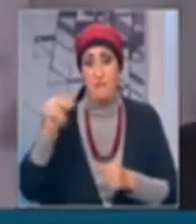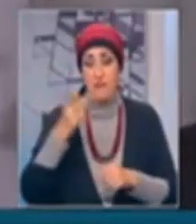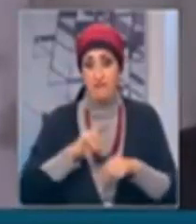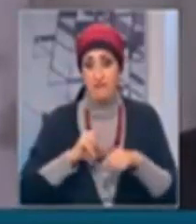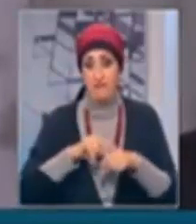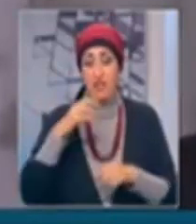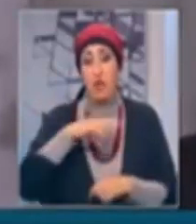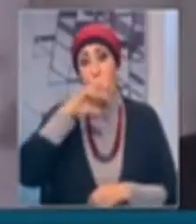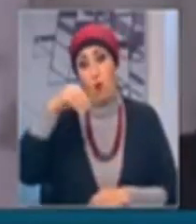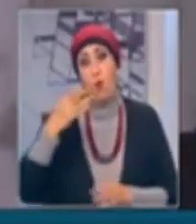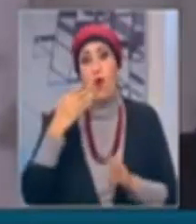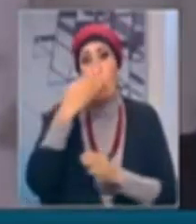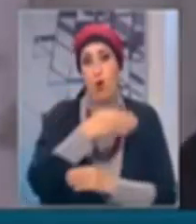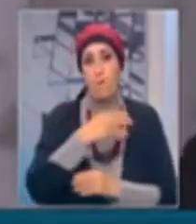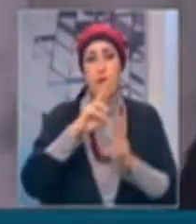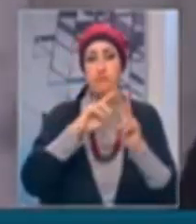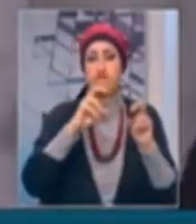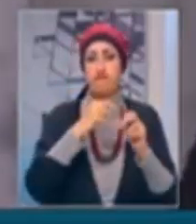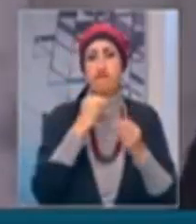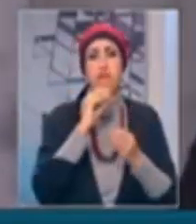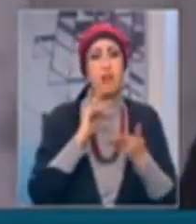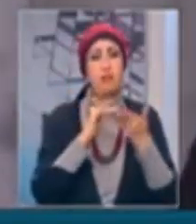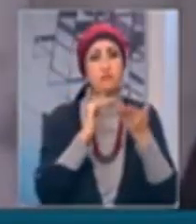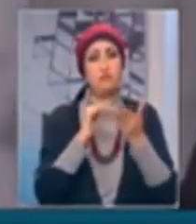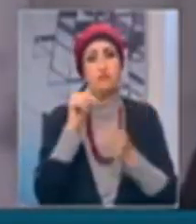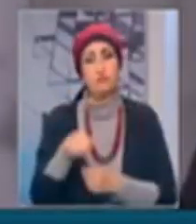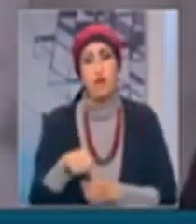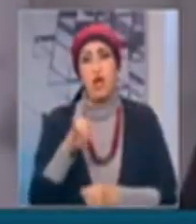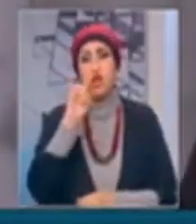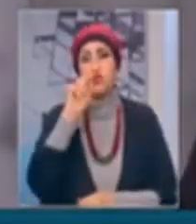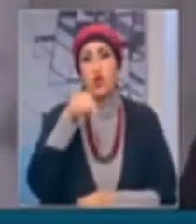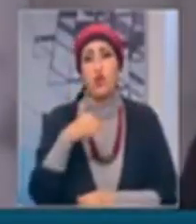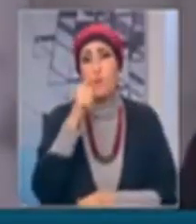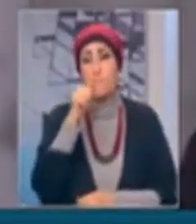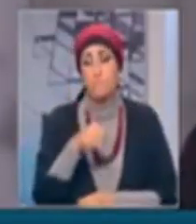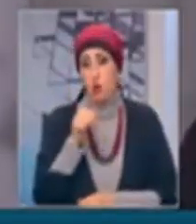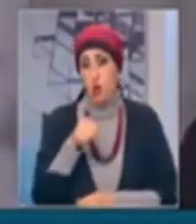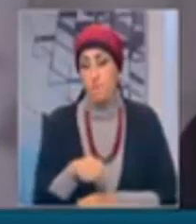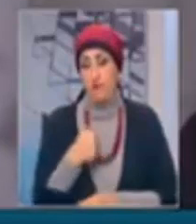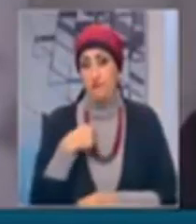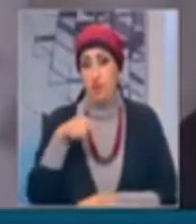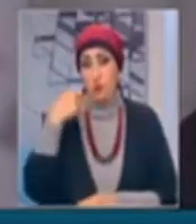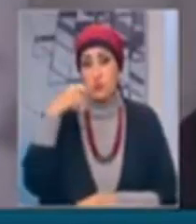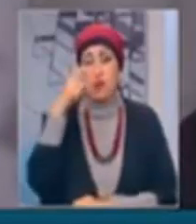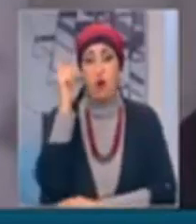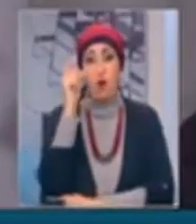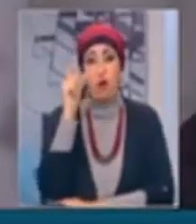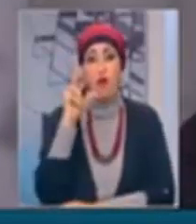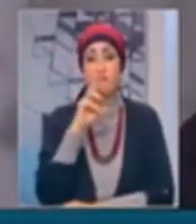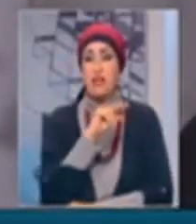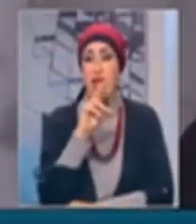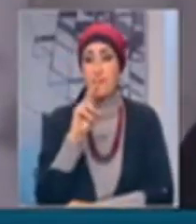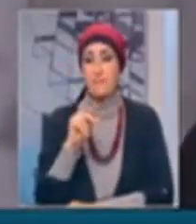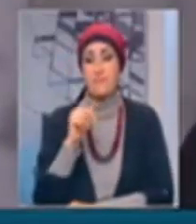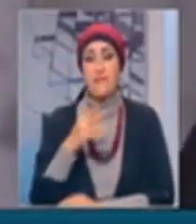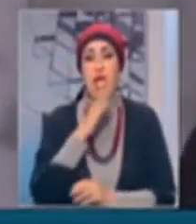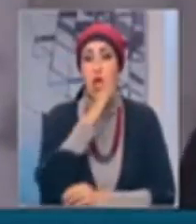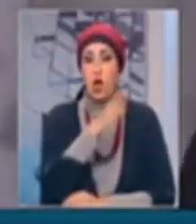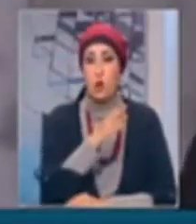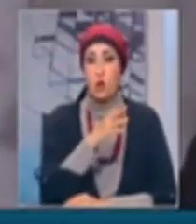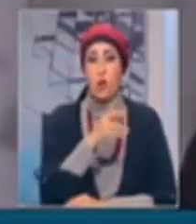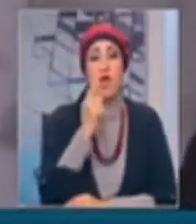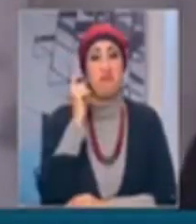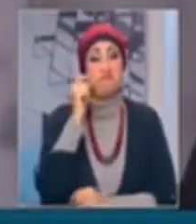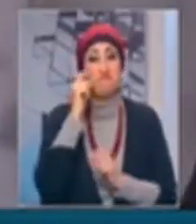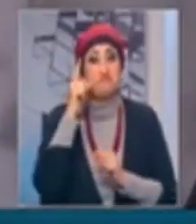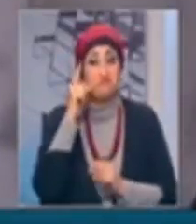قافله دعويه لمده 10 ايام للائمه والواعظات من الاوقاف مع زملائهم السودانيين بالسودان من